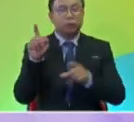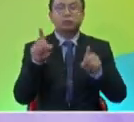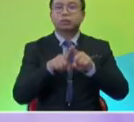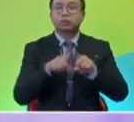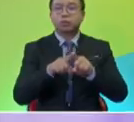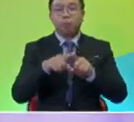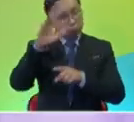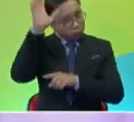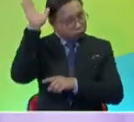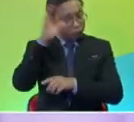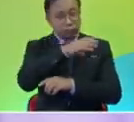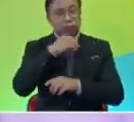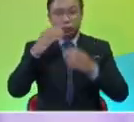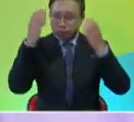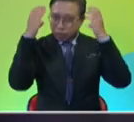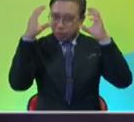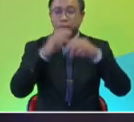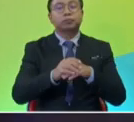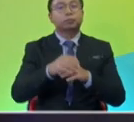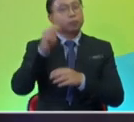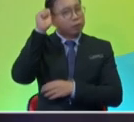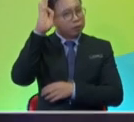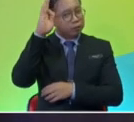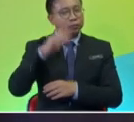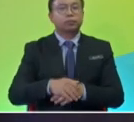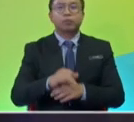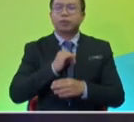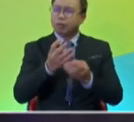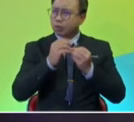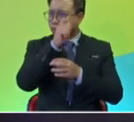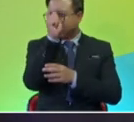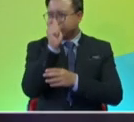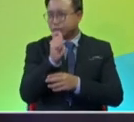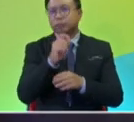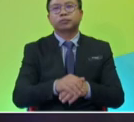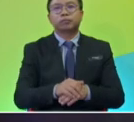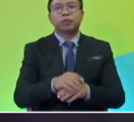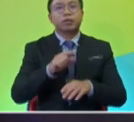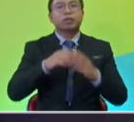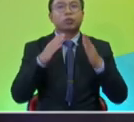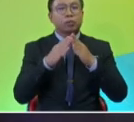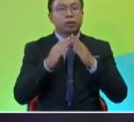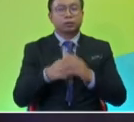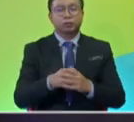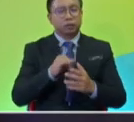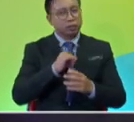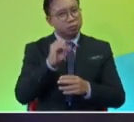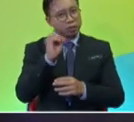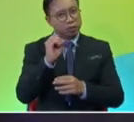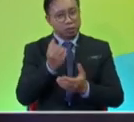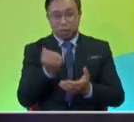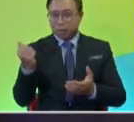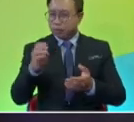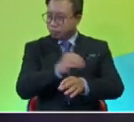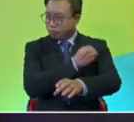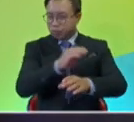Irfan shamid dan juga Cikgu Afiq Cikgu Saya nak tanyalah dekat rumah Cikgu tak ada alat Muzik